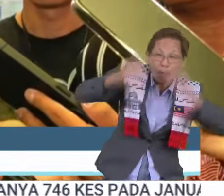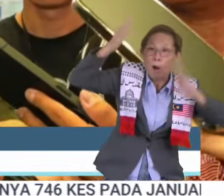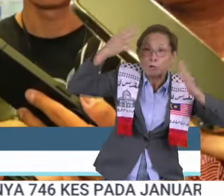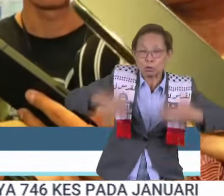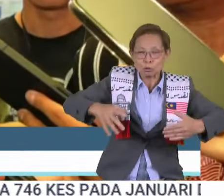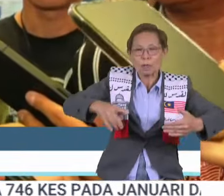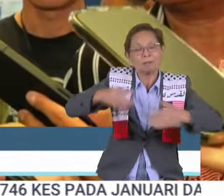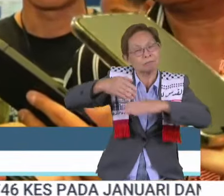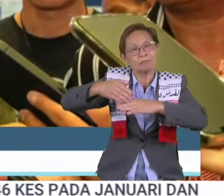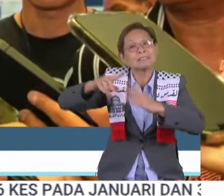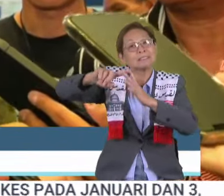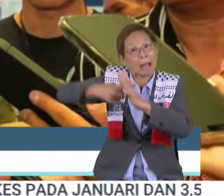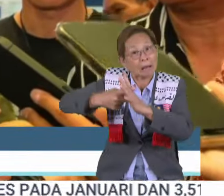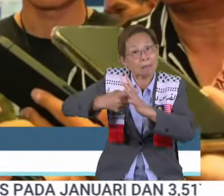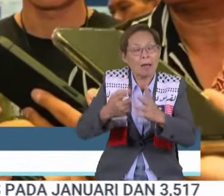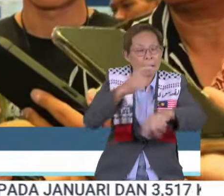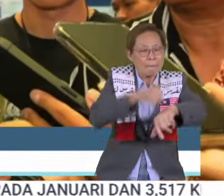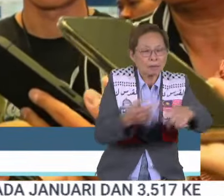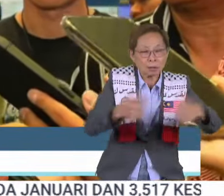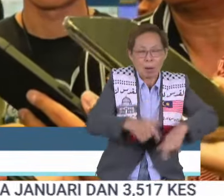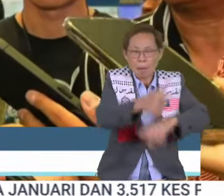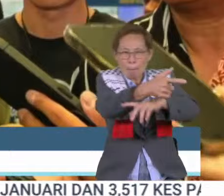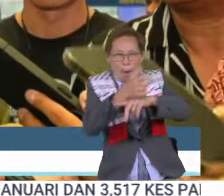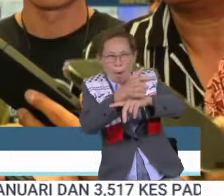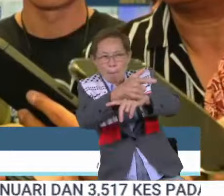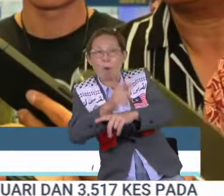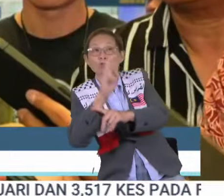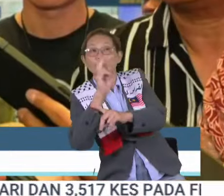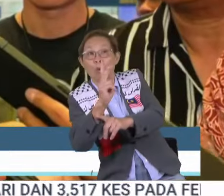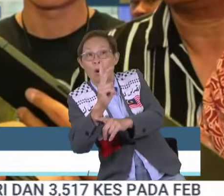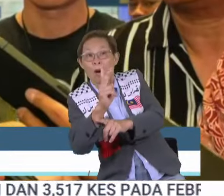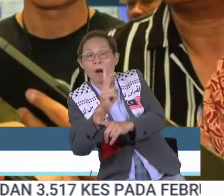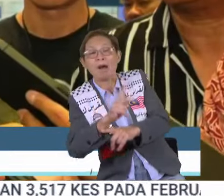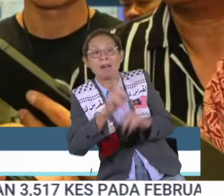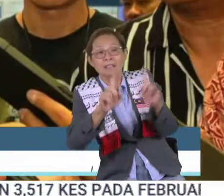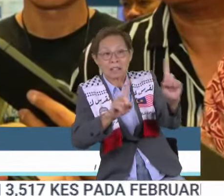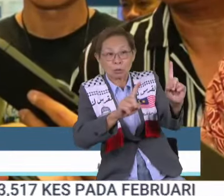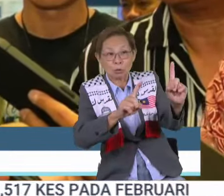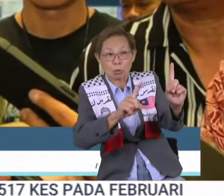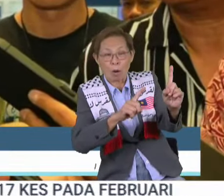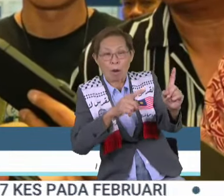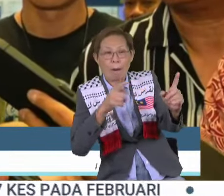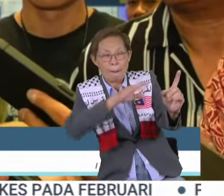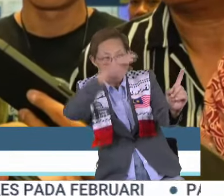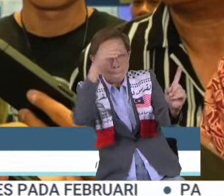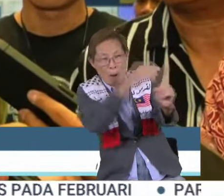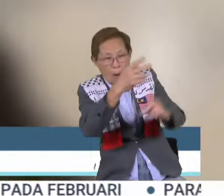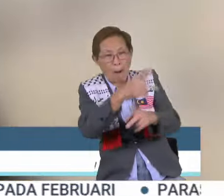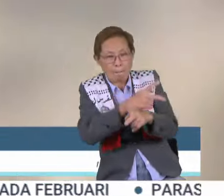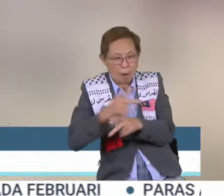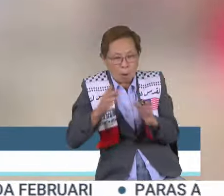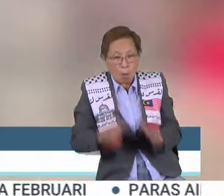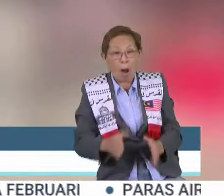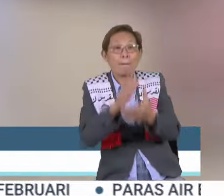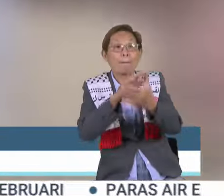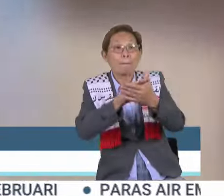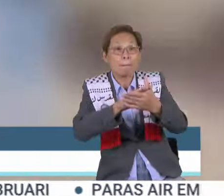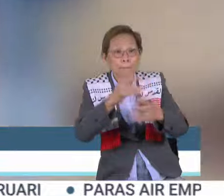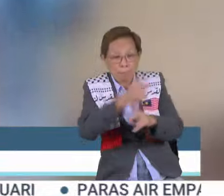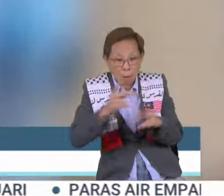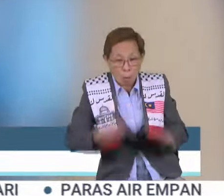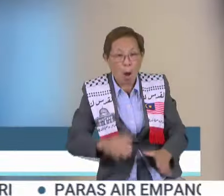telah digerakkan. Ketika kejadian, dua das tembakan dilepaskan suspek dengan satu daripadanya mengenai pengawal peribadi isteri suspek.